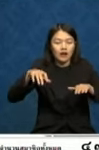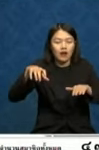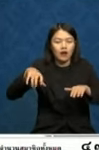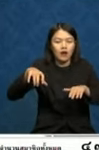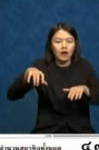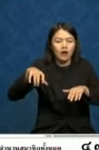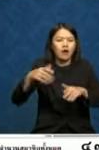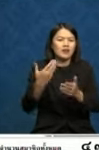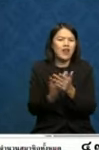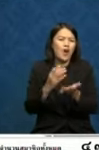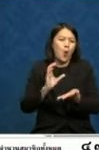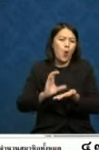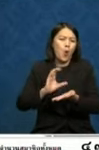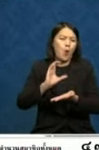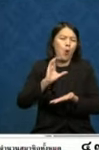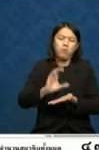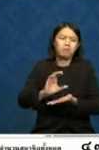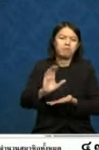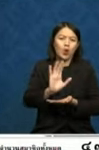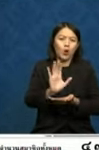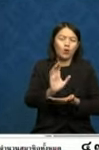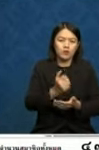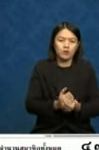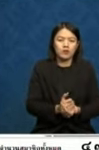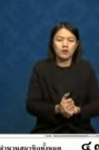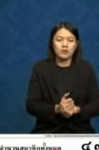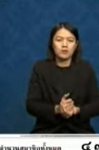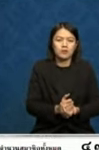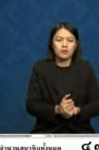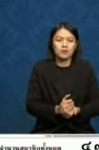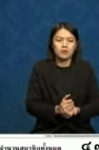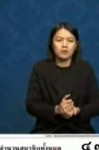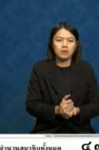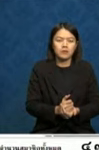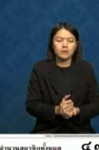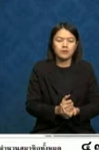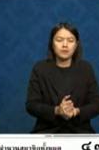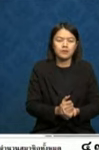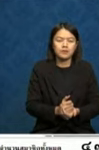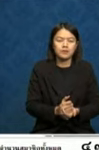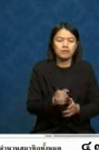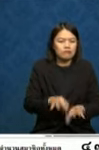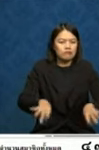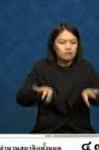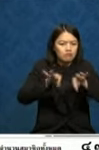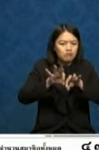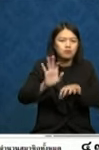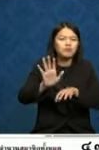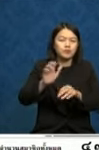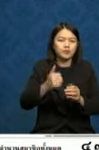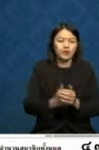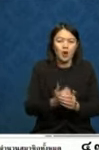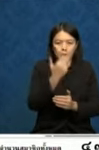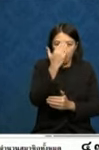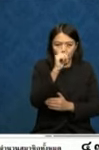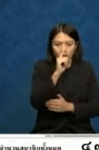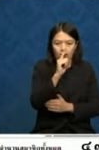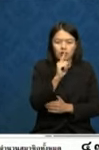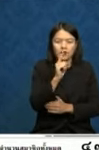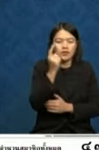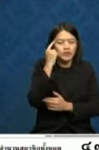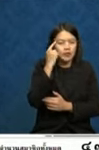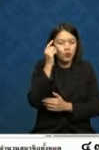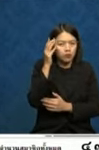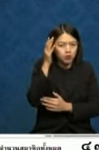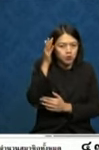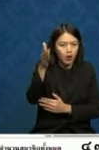ำเป็นต้องตั้งงบประมาณนะครับแบบนี้เข้าไปใช้หรอกนะครับไม่ต้องเข้าไปใช้หรอกมันน่าจะขยับไปไกล